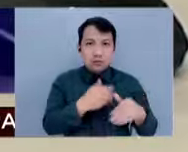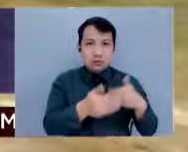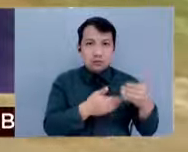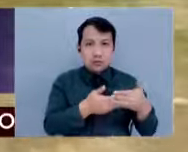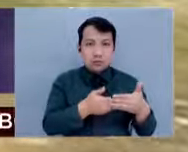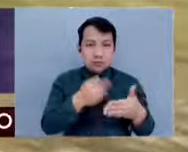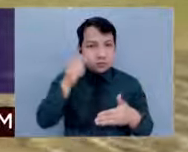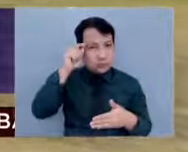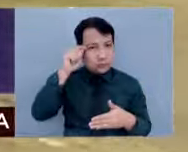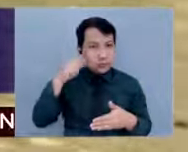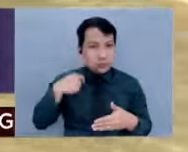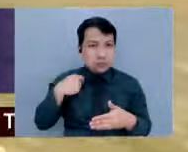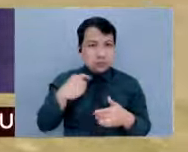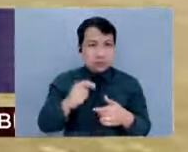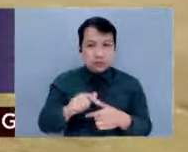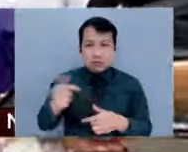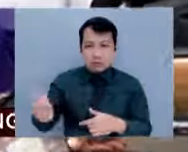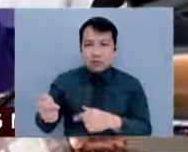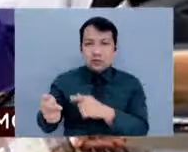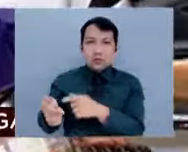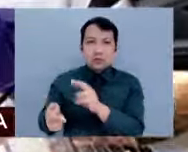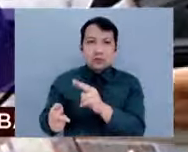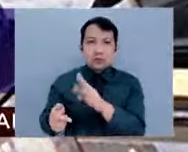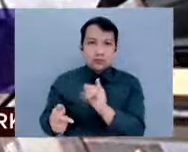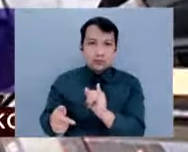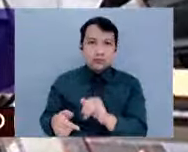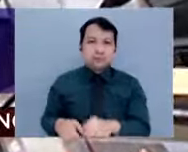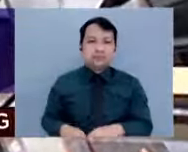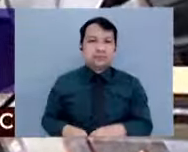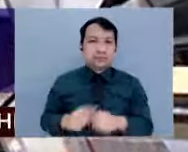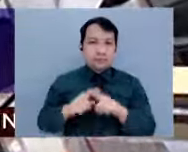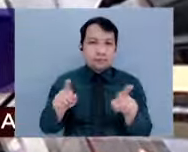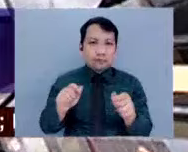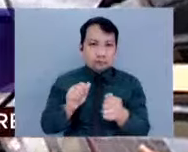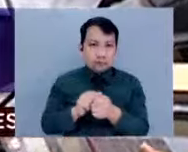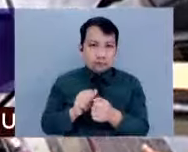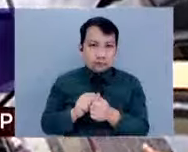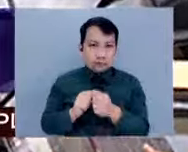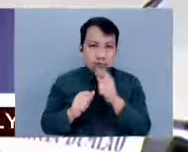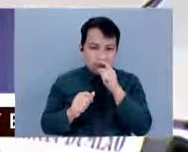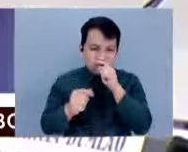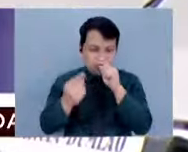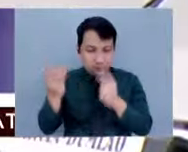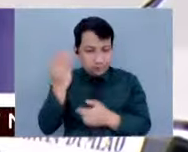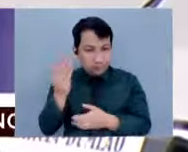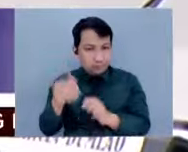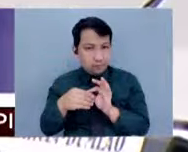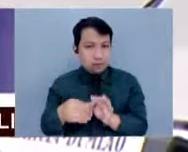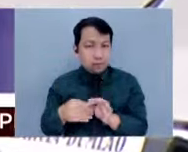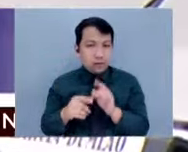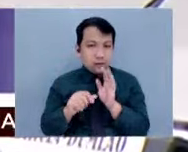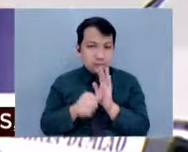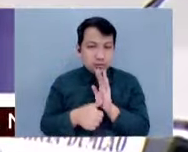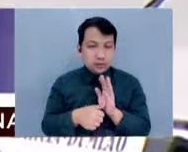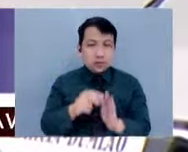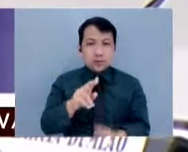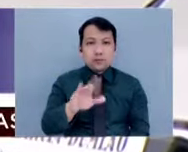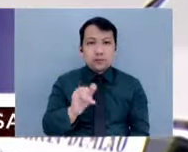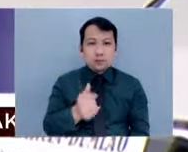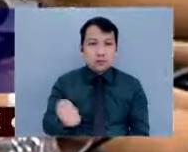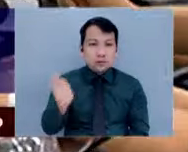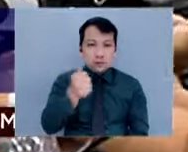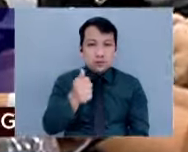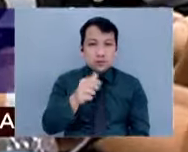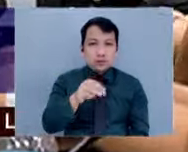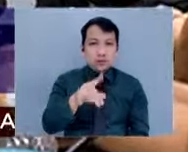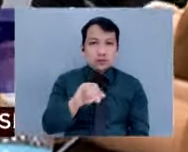bago i-turn over si Teves sa NBI. Pero kahit hindi kasamang umuwi ng NBI si Teves, giniit ni NBI Director Medardo de Lemos